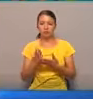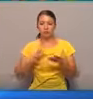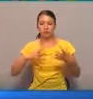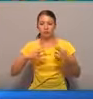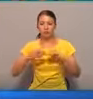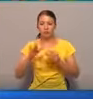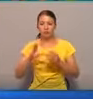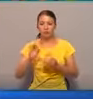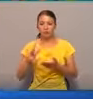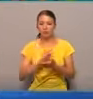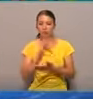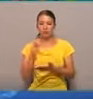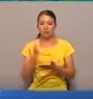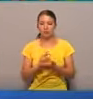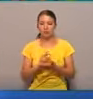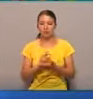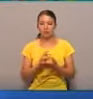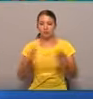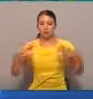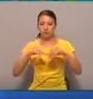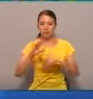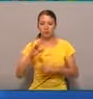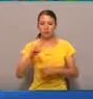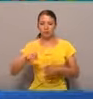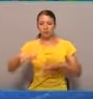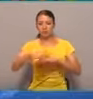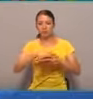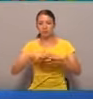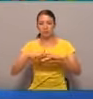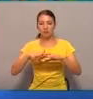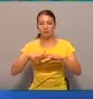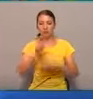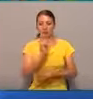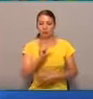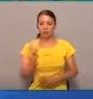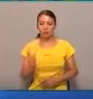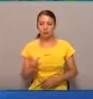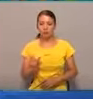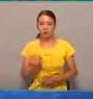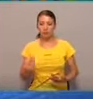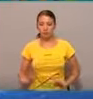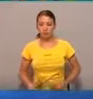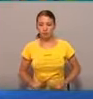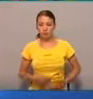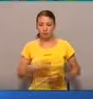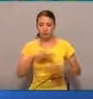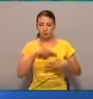Жалпы Арыс халқымен бірігіп Ордабасы ауданының азаматтары да